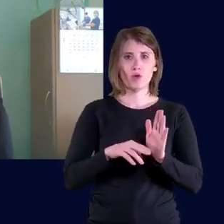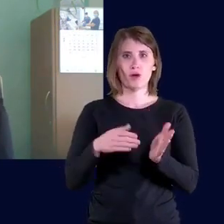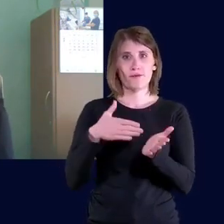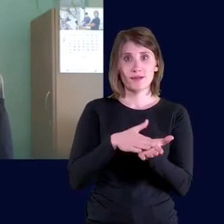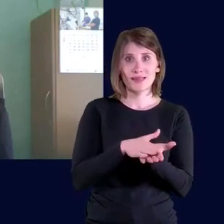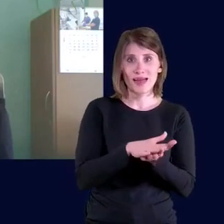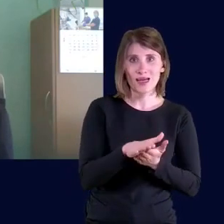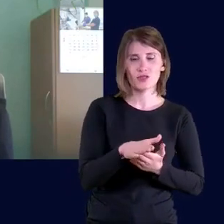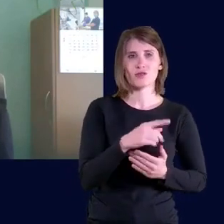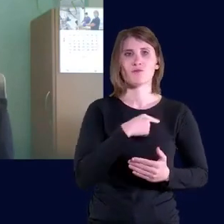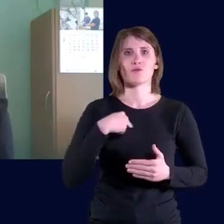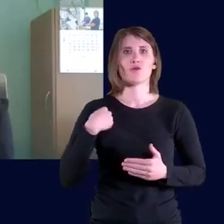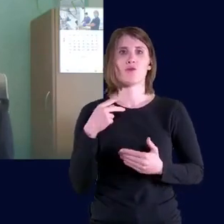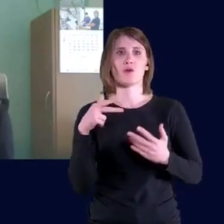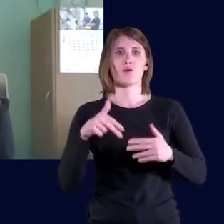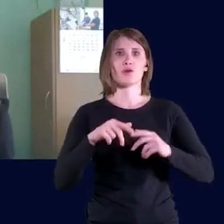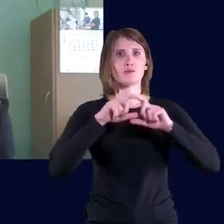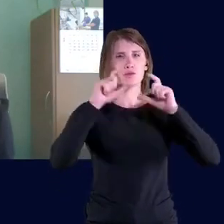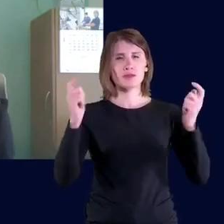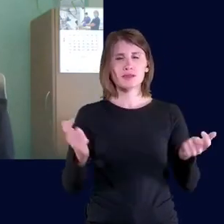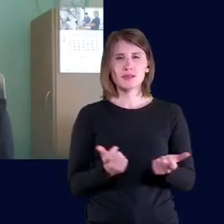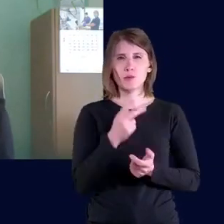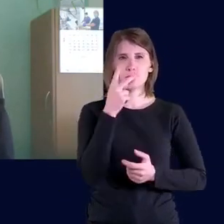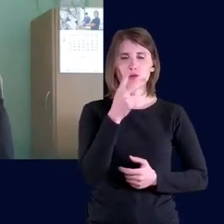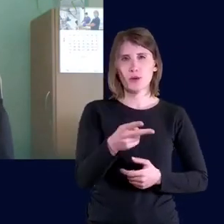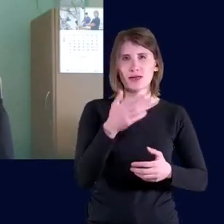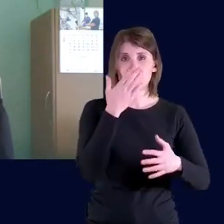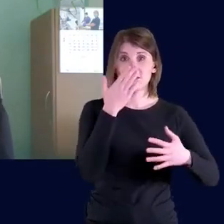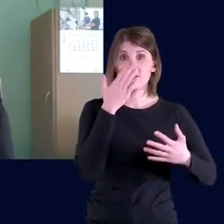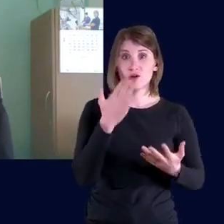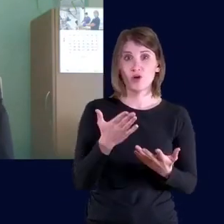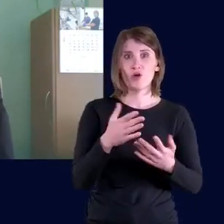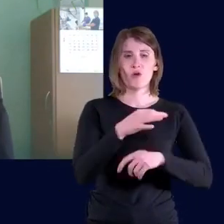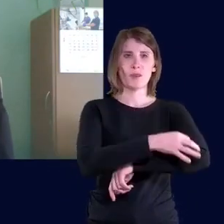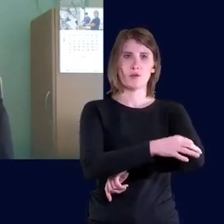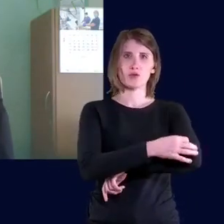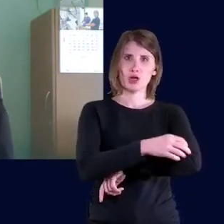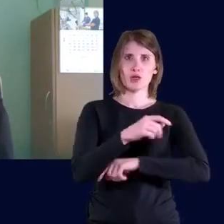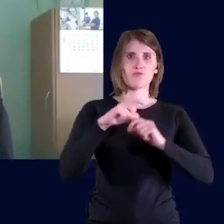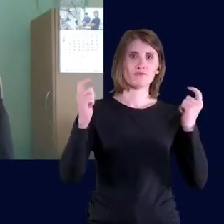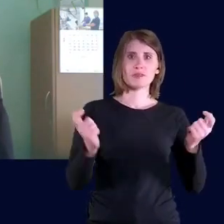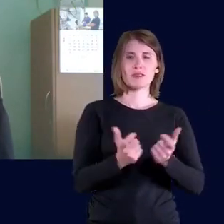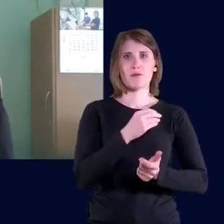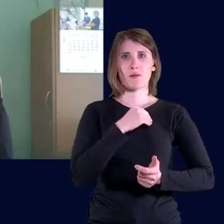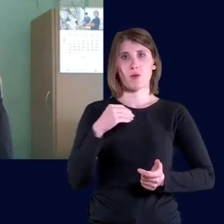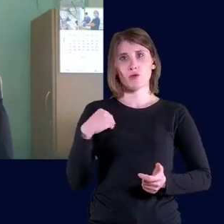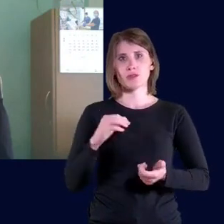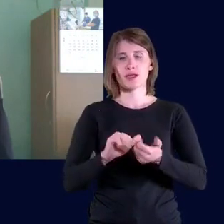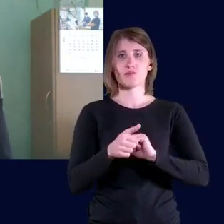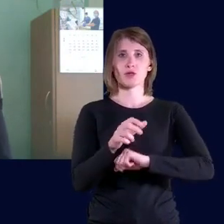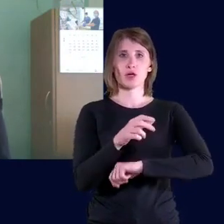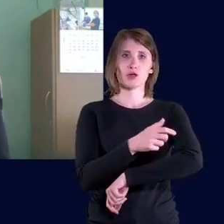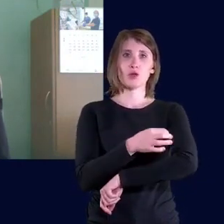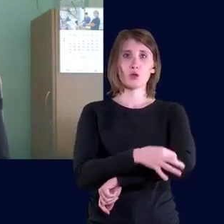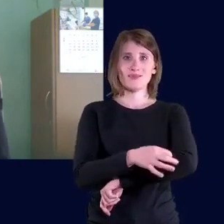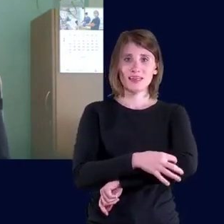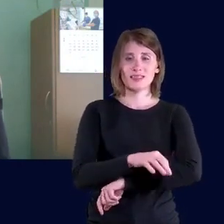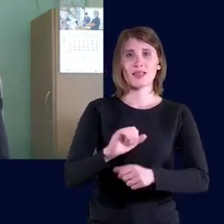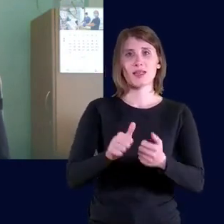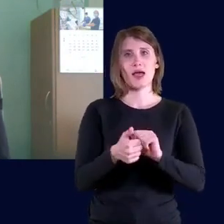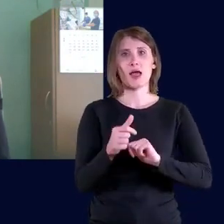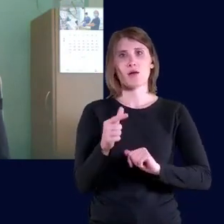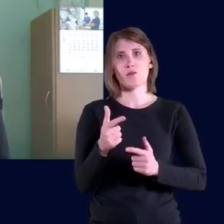bardzo kompleksowy obraz tego co się dzieje w uczelniach polskich czy to uczelniach technicznych czy to uniwersytetach